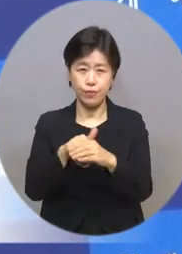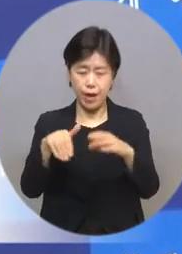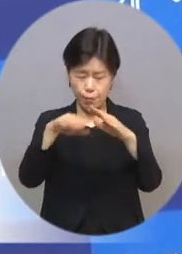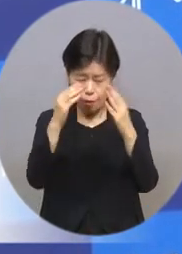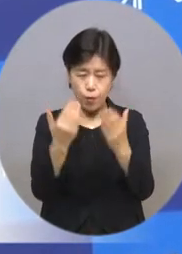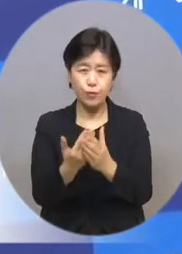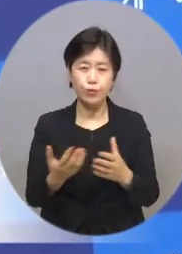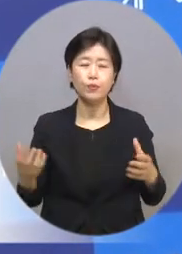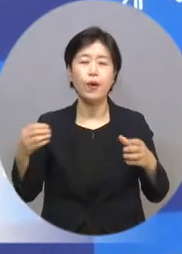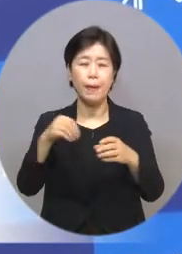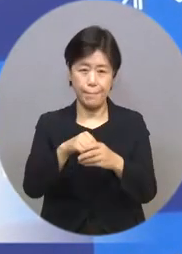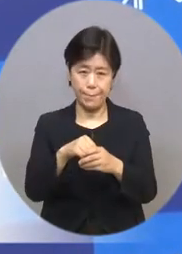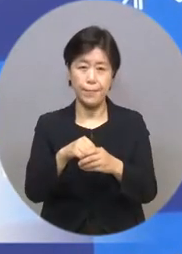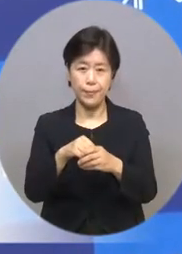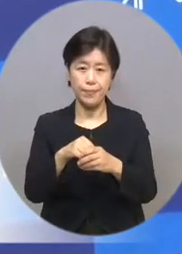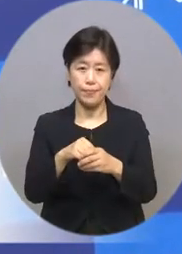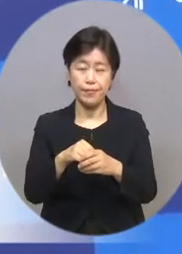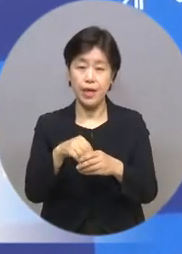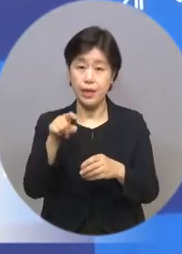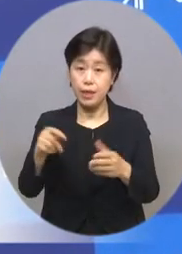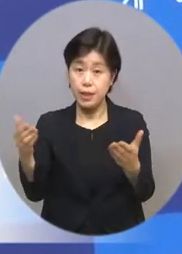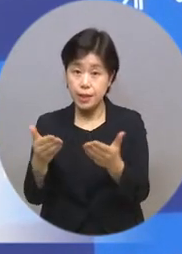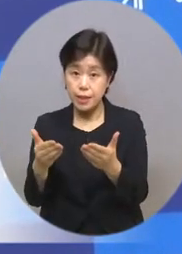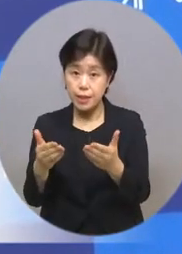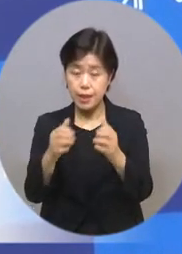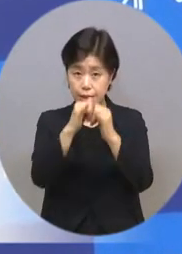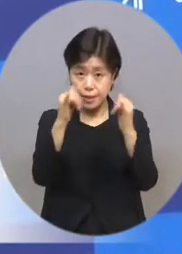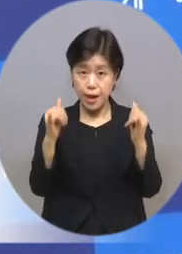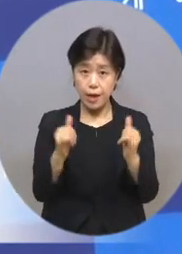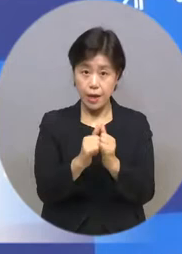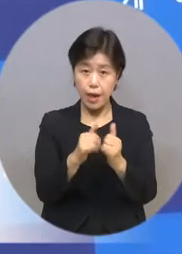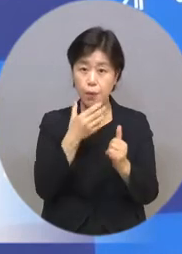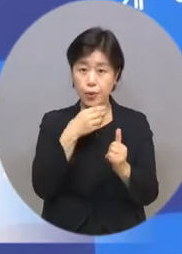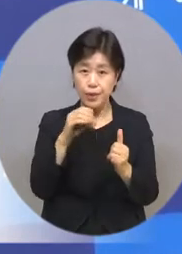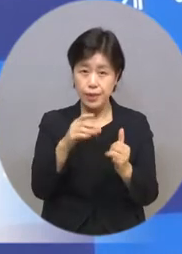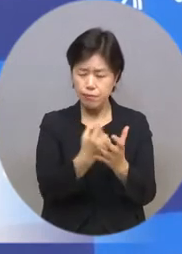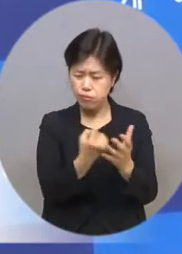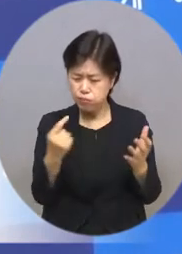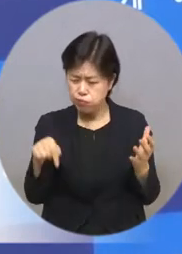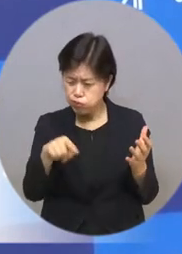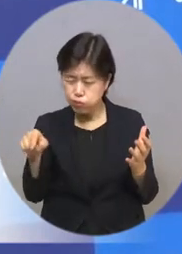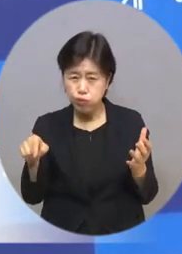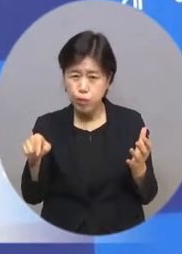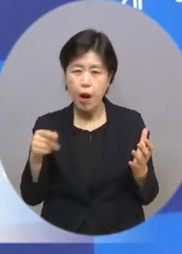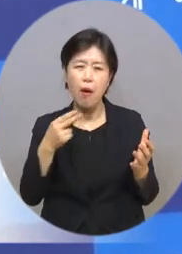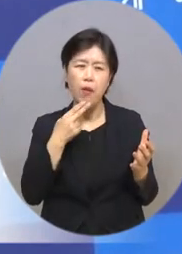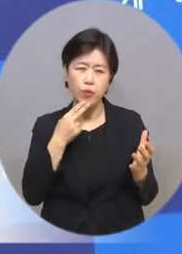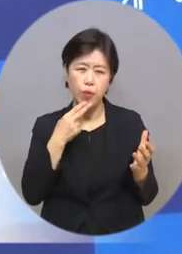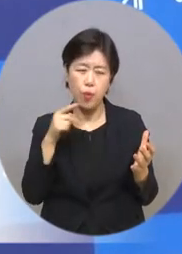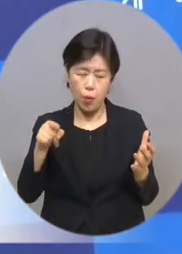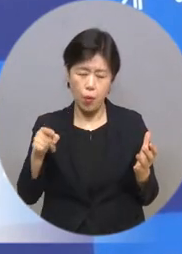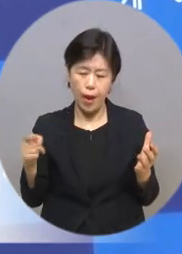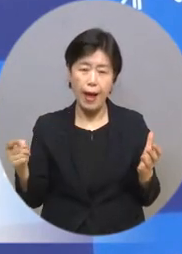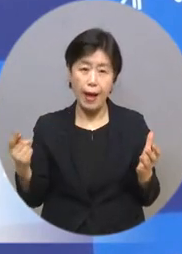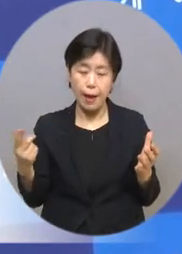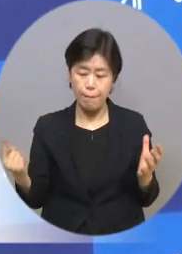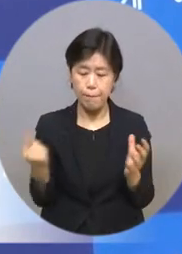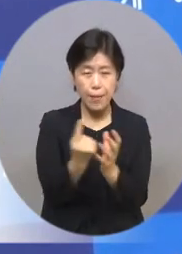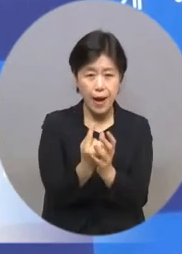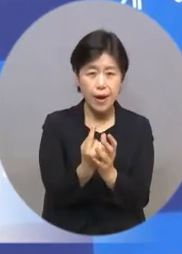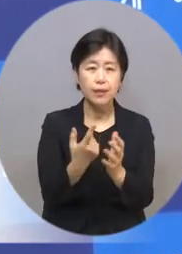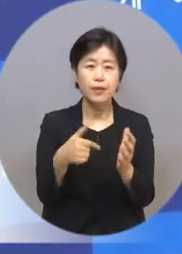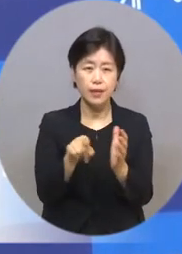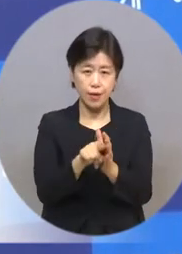함께 이 일들을 사회복지 사각지대를 일소하고 그리고 21세기는 커뮤니티 케어라는 생각을